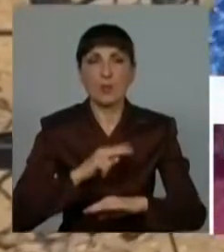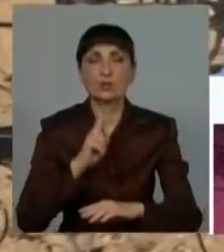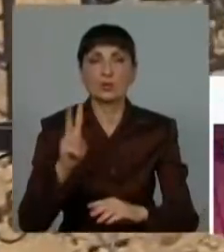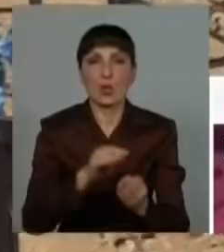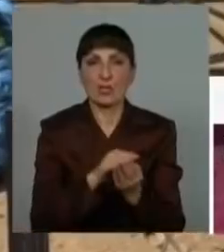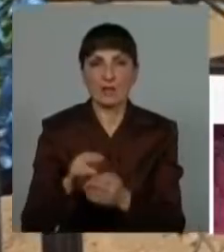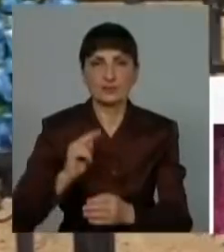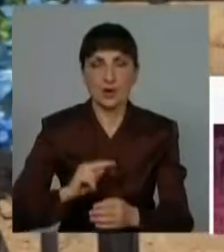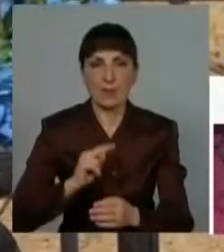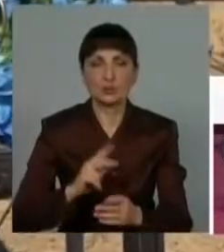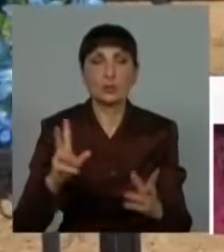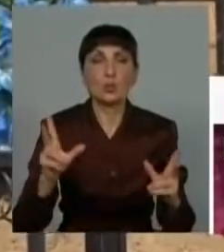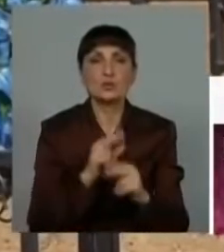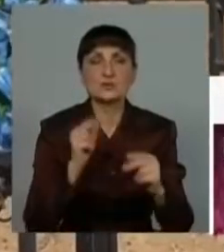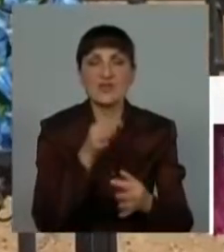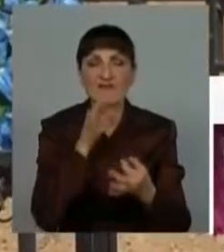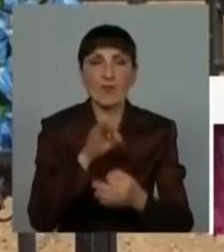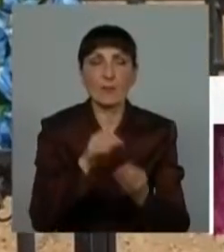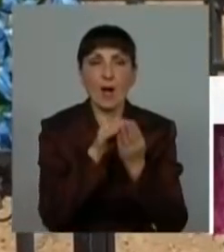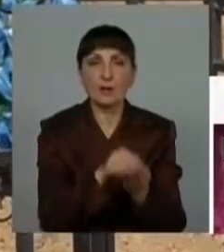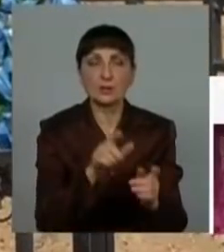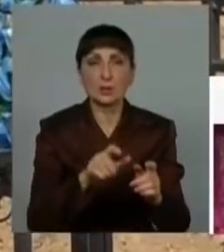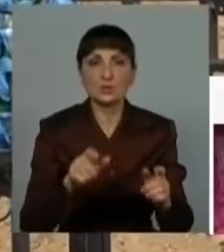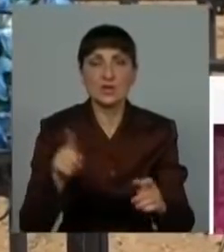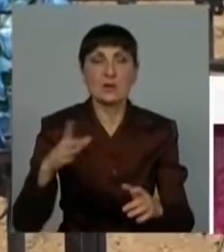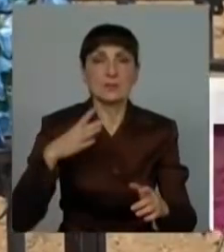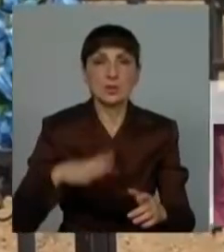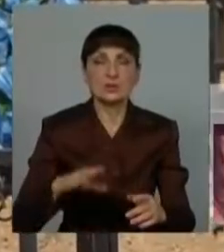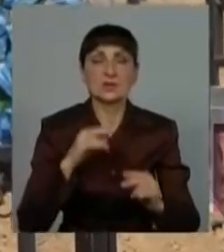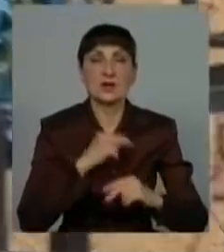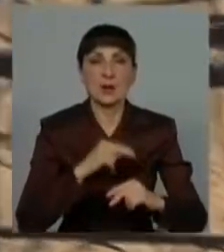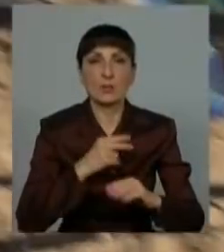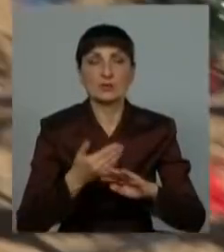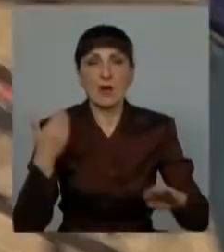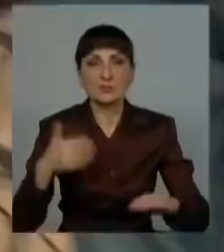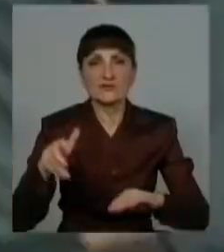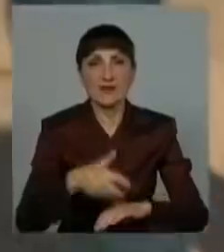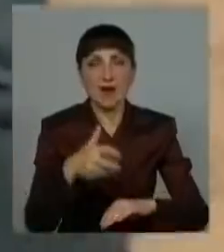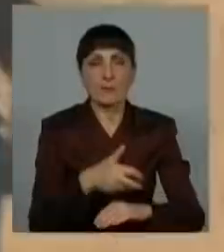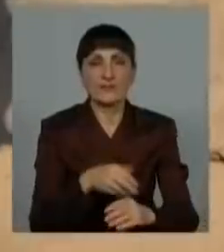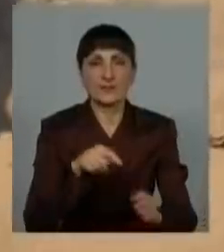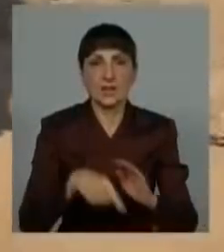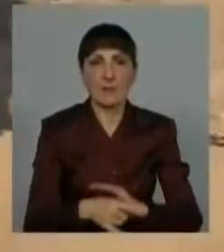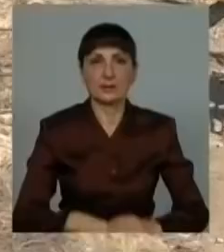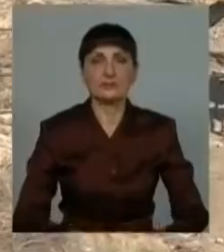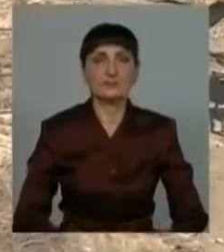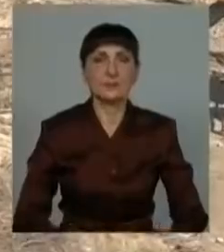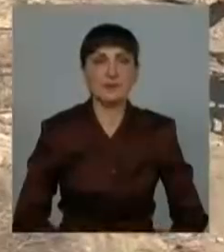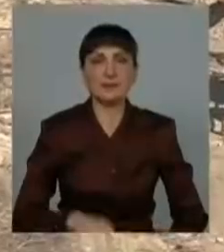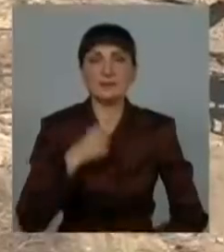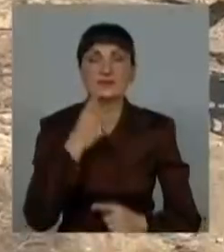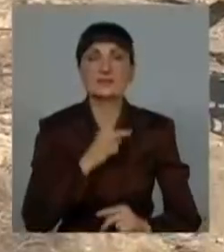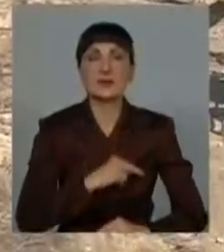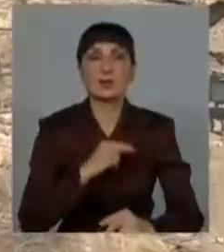работников кладбищ. Чтобы успеть вовремя похоронить тела, им приходится заблаговременно выкапывать ямы. По словам